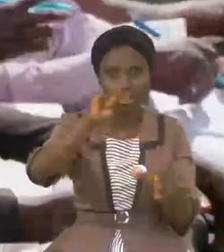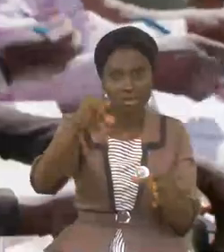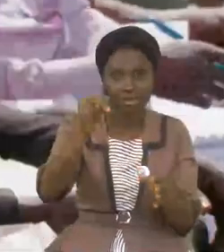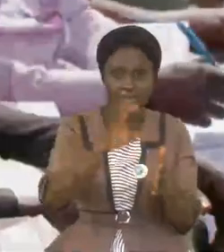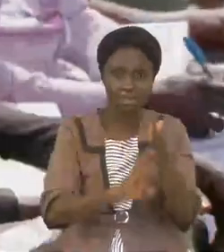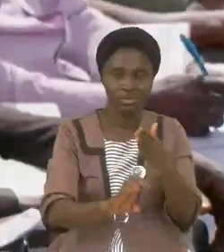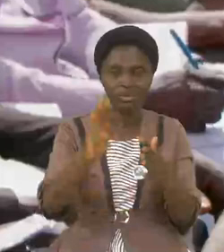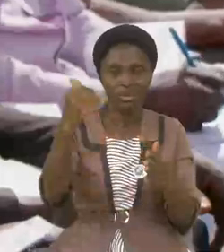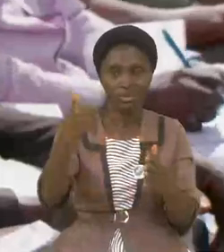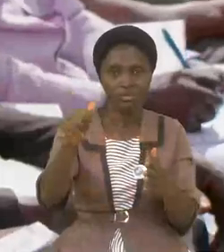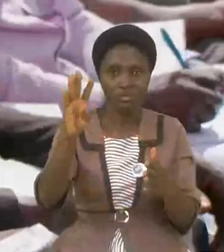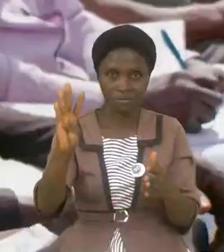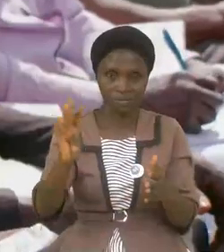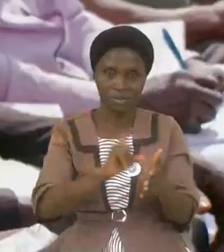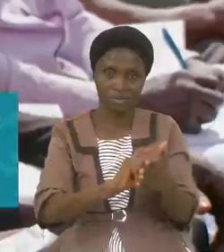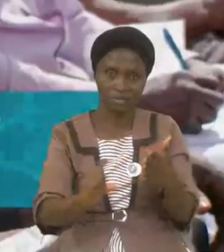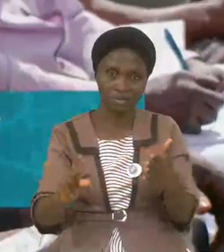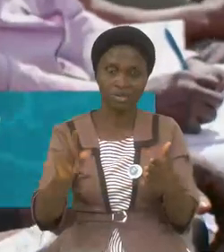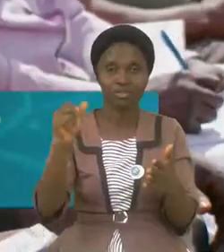dit en